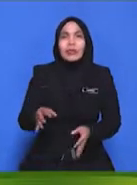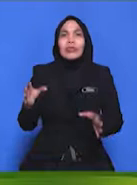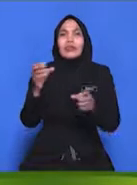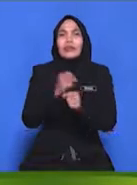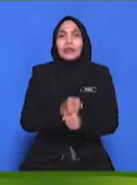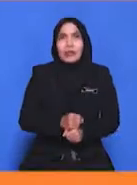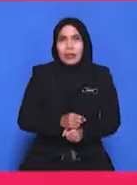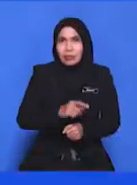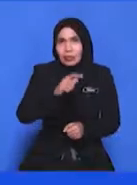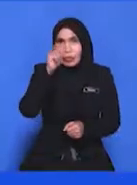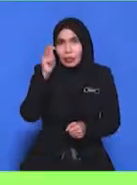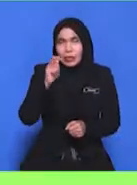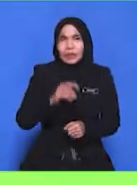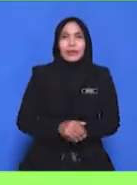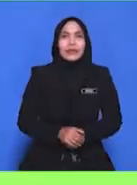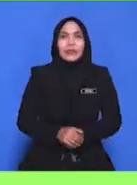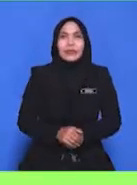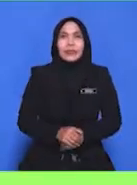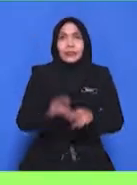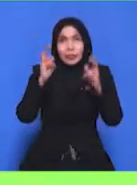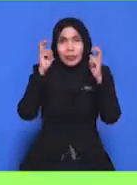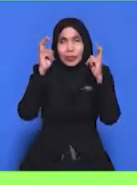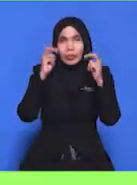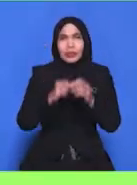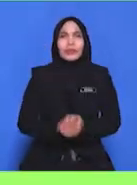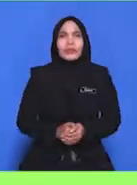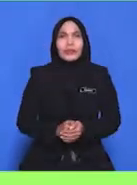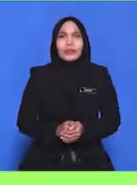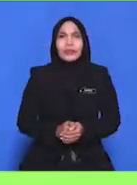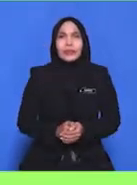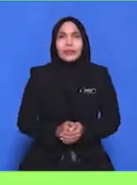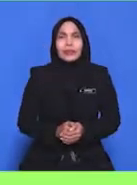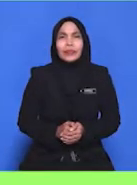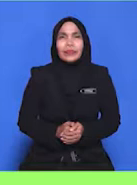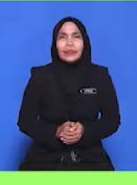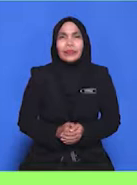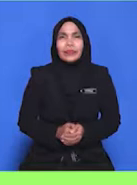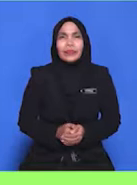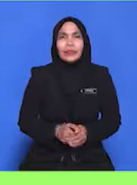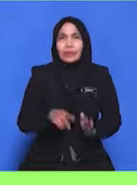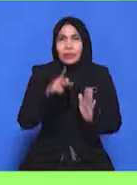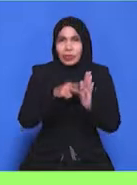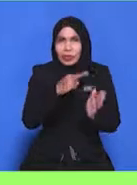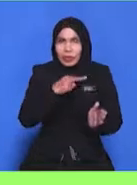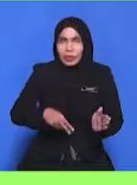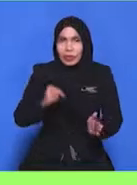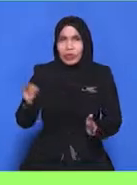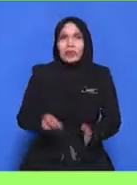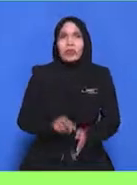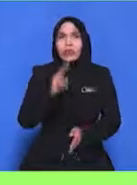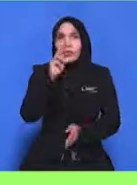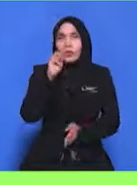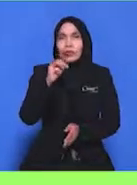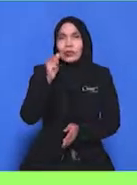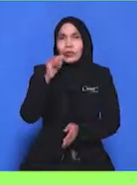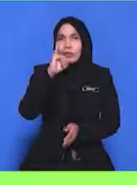ini. Tajuk kita ialah pelajaran ke-19 Kerajaan Umayyah. Murid-murid semua